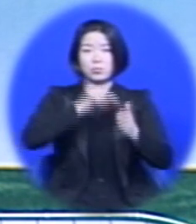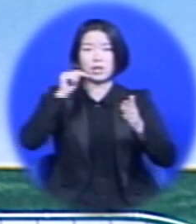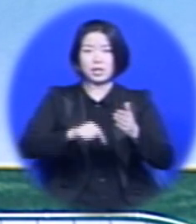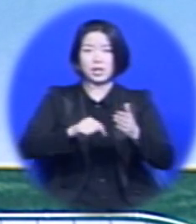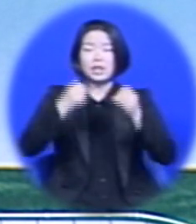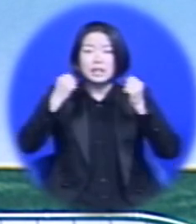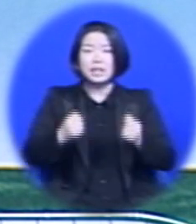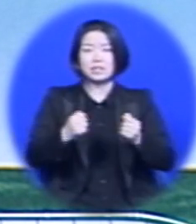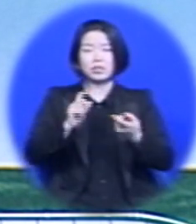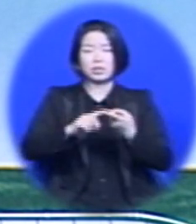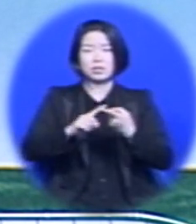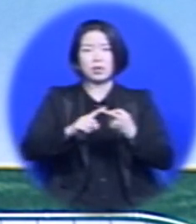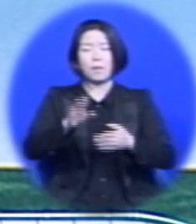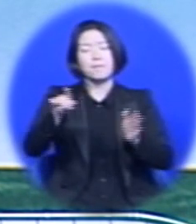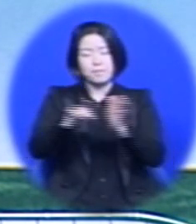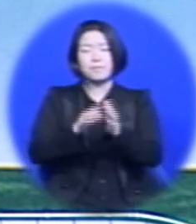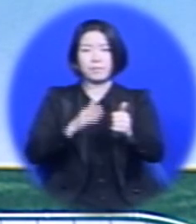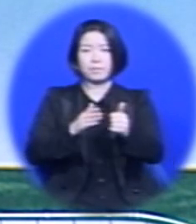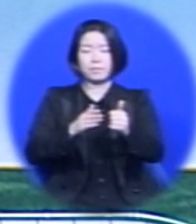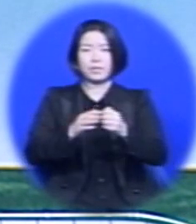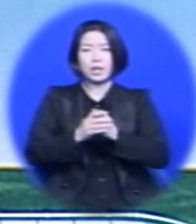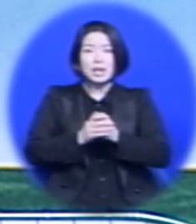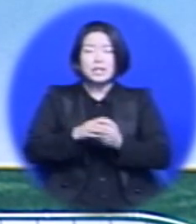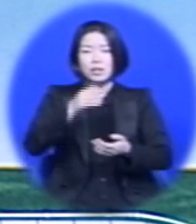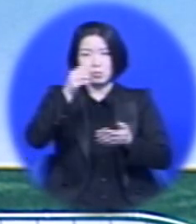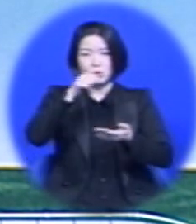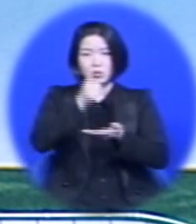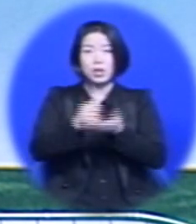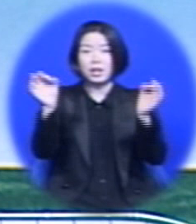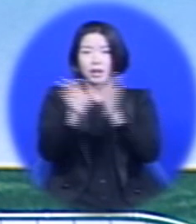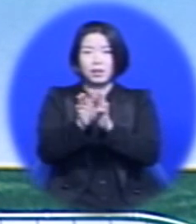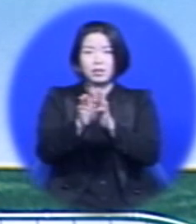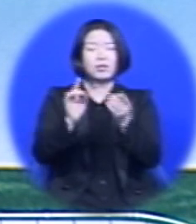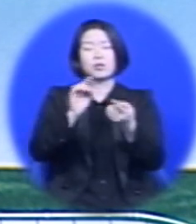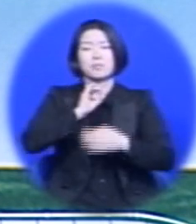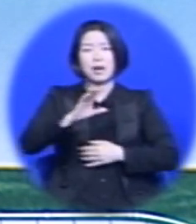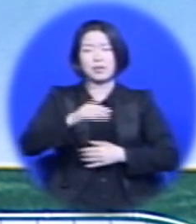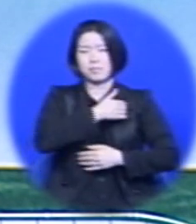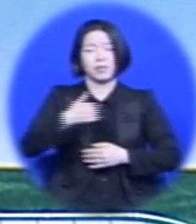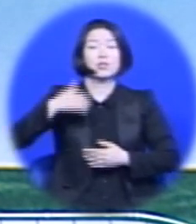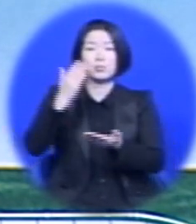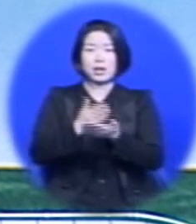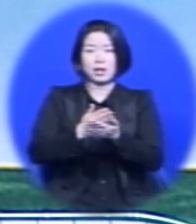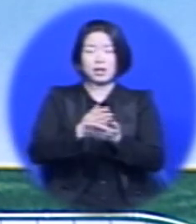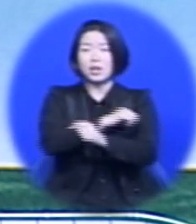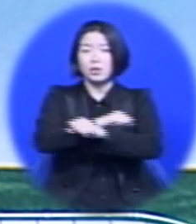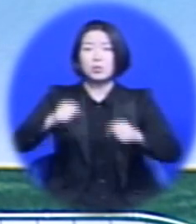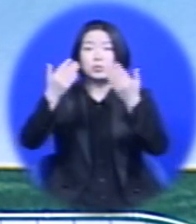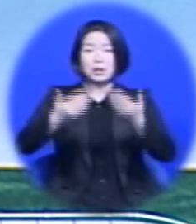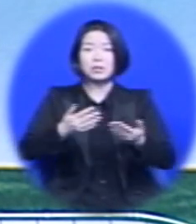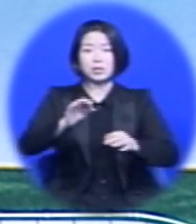믿으라는 것입니다 받은 것만 만족하지 마시라는 용서받은 것이